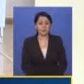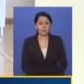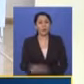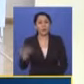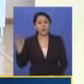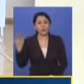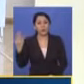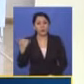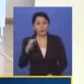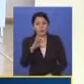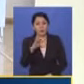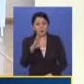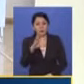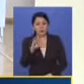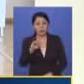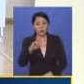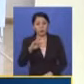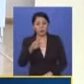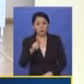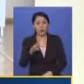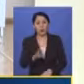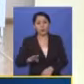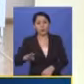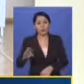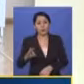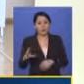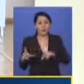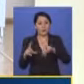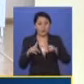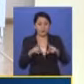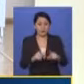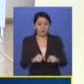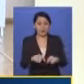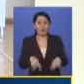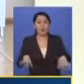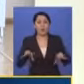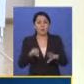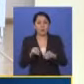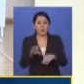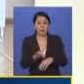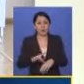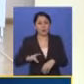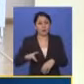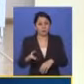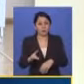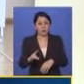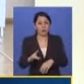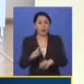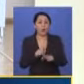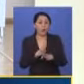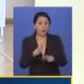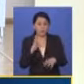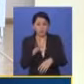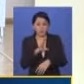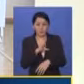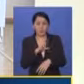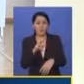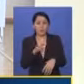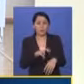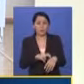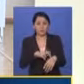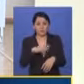Бұрын біз инсульт алған науқастарды облыстық ауруханаға жіберетінбіз. Ал ол жерге барлық аудан тұрғындары барғандықтан ұзын сонар кезек пен дәрігерлерге